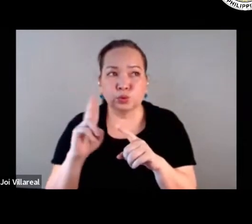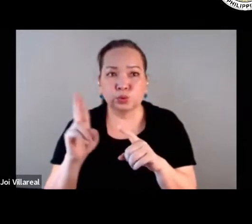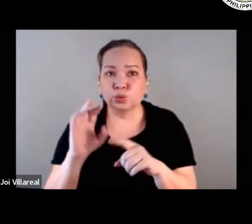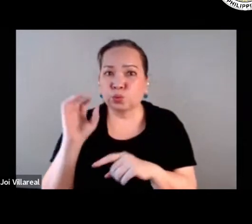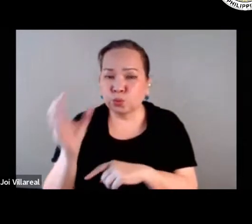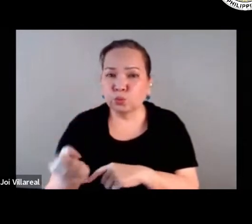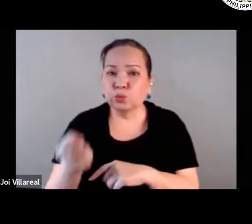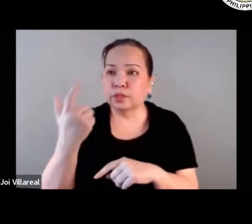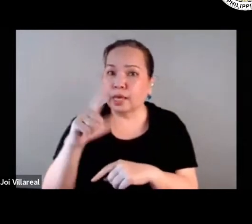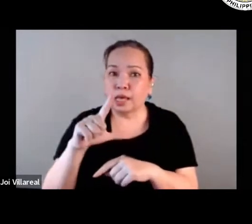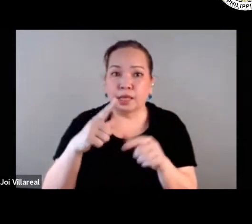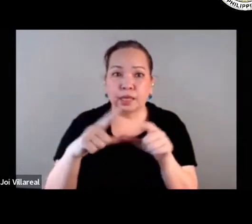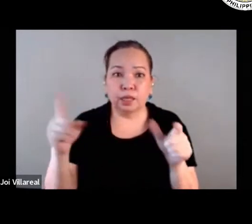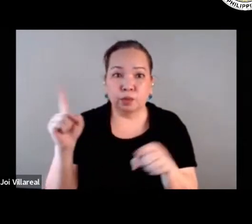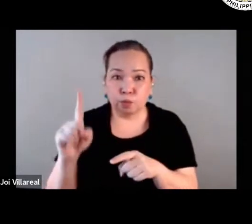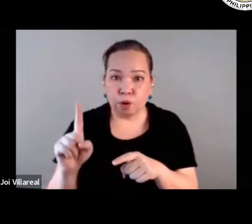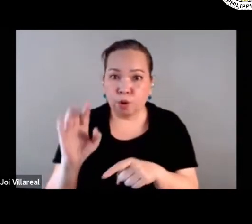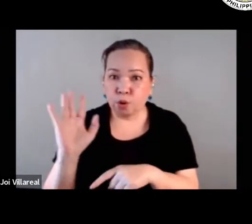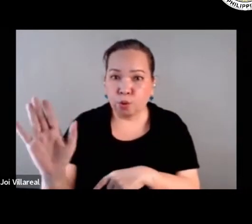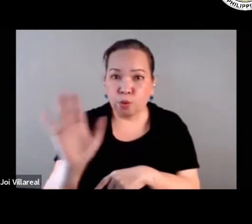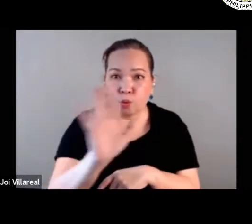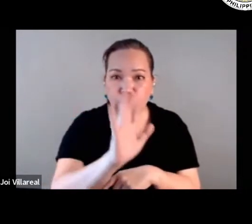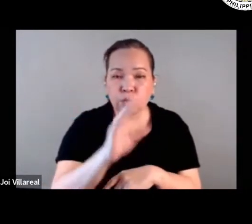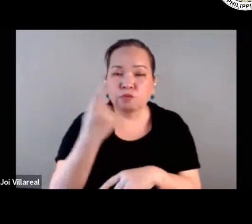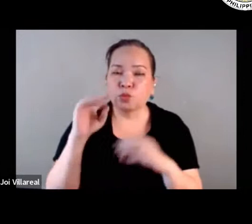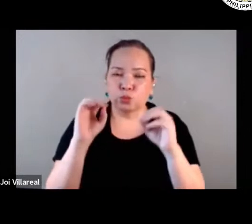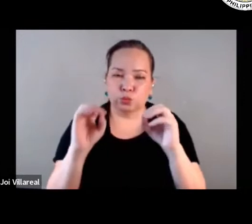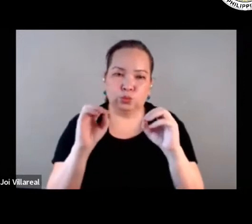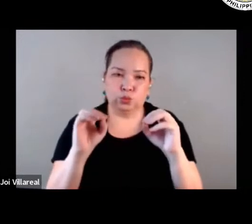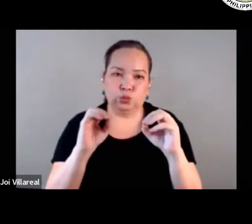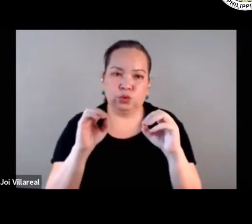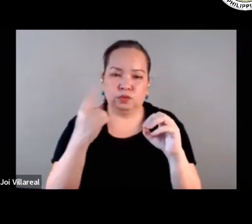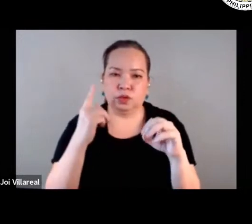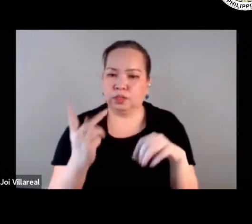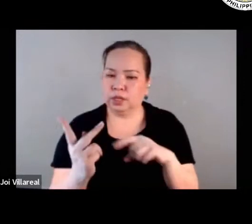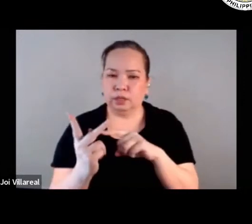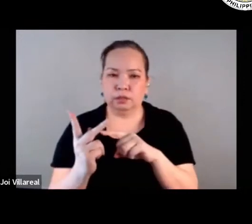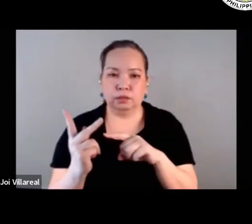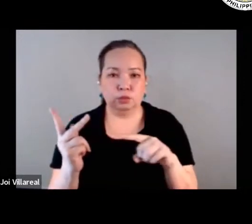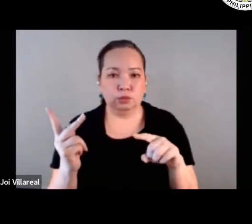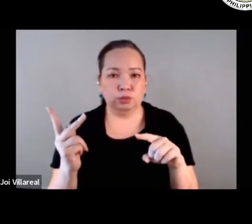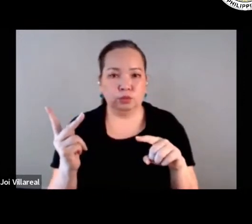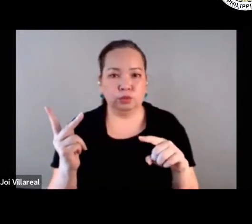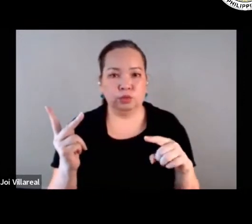wikang mga katutubong wika sa K2 hanggang grade 3.